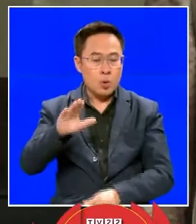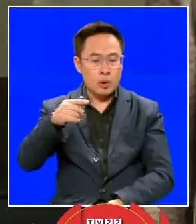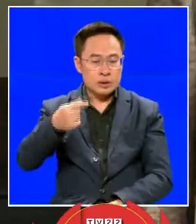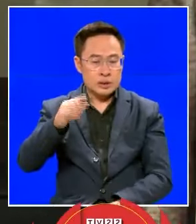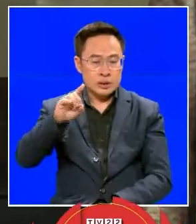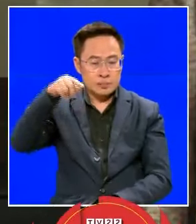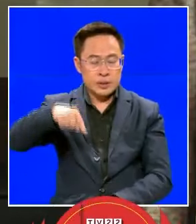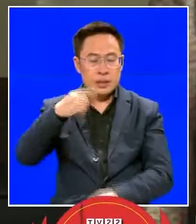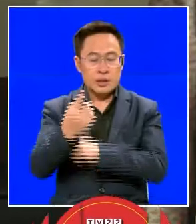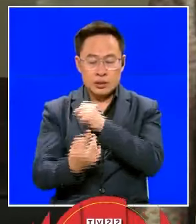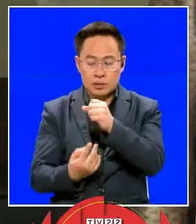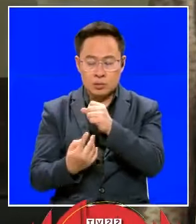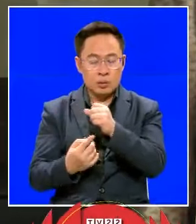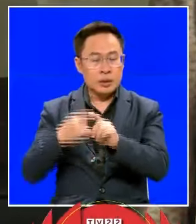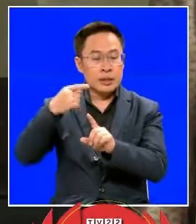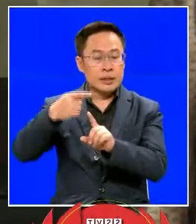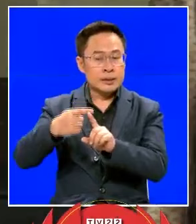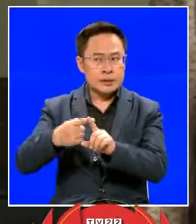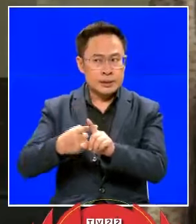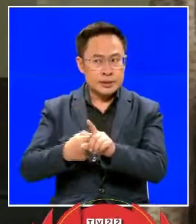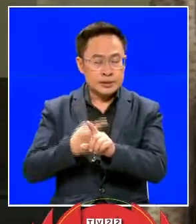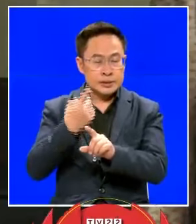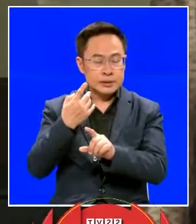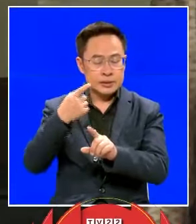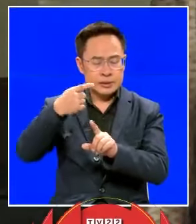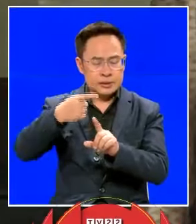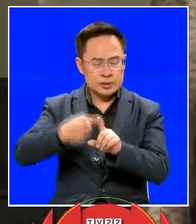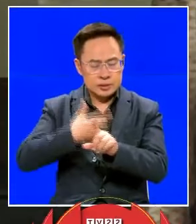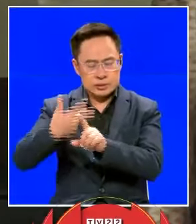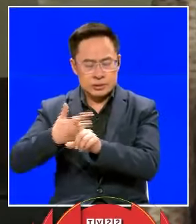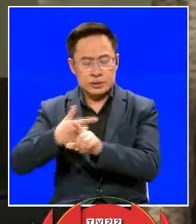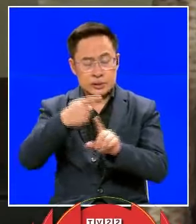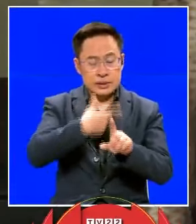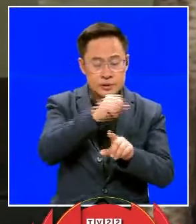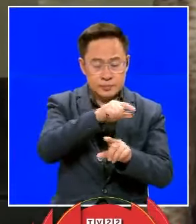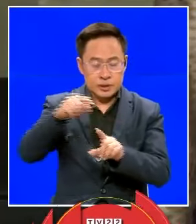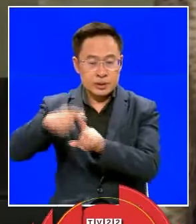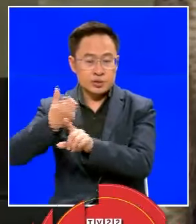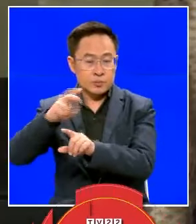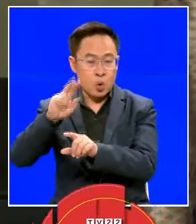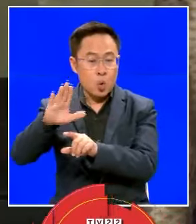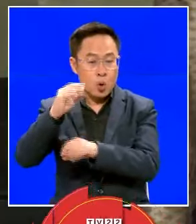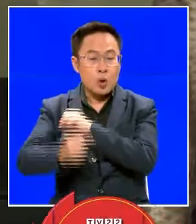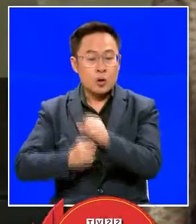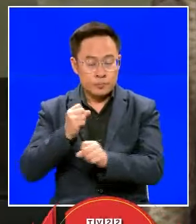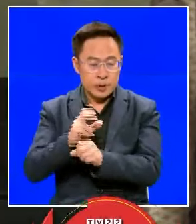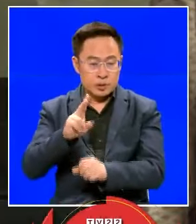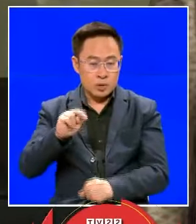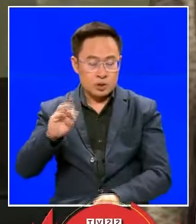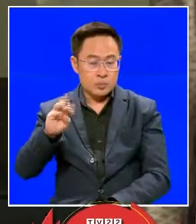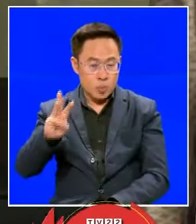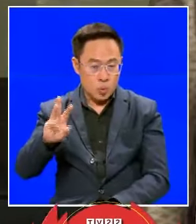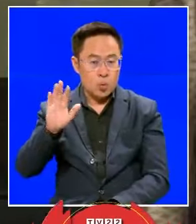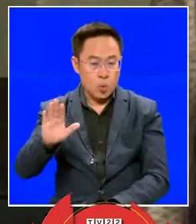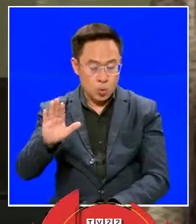ไตรมาส 4ปีที่แล้วแต่ของไตรมาส 1ที่ออกมาล่าสุดเนี่ยยังไงก็น่าจะ 1.5แน่ๆเนี่ยนะครับแต่เอาล่ะท่านรัฐมนตรีก็เลยบอก